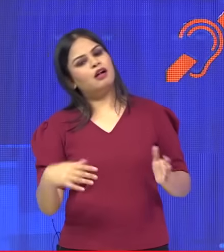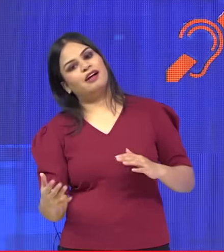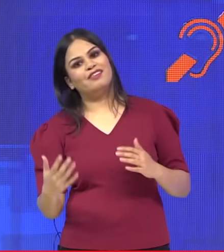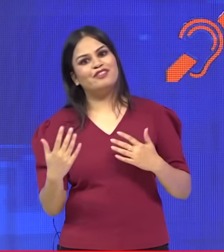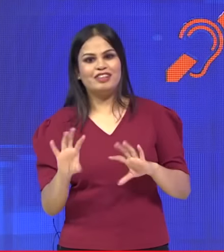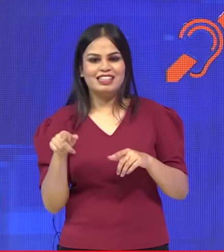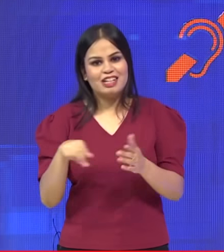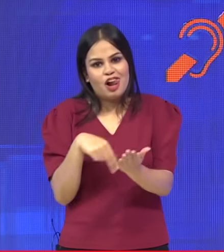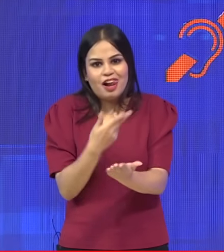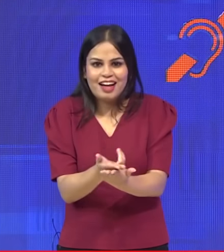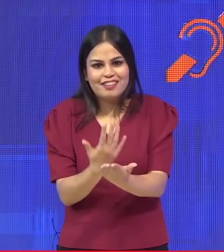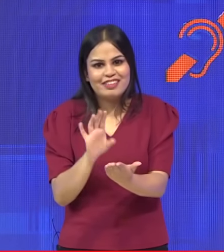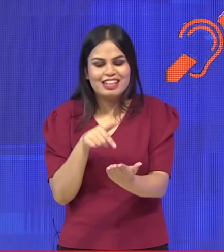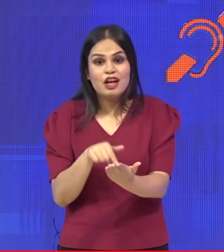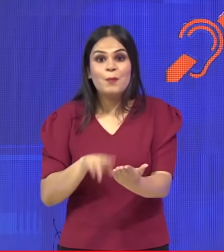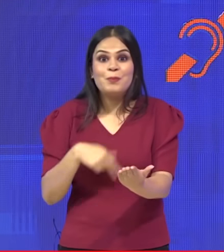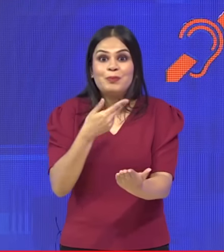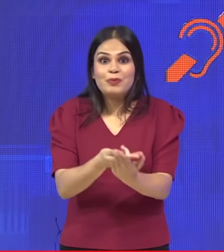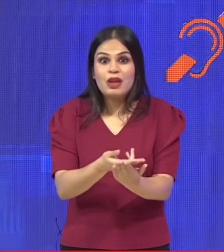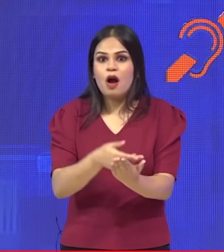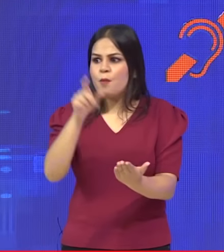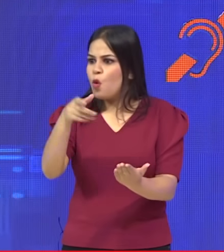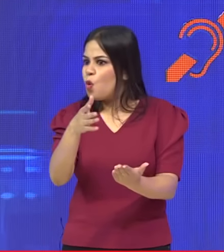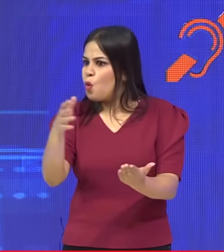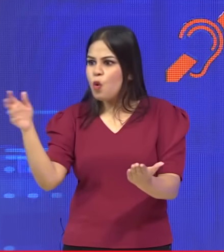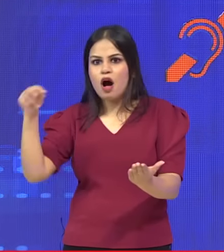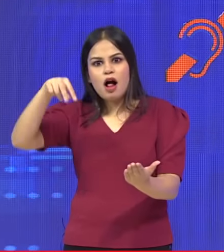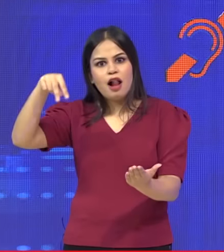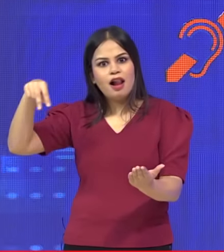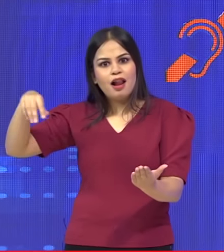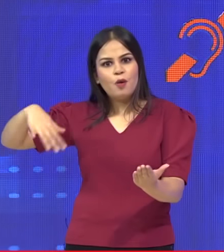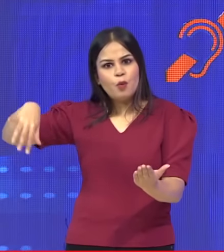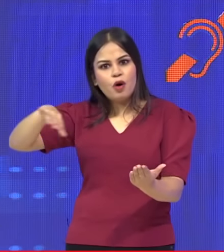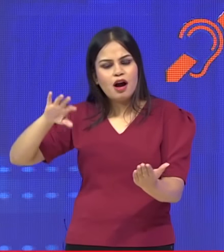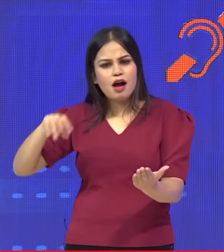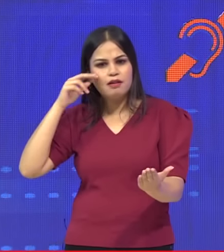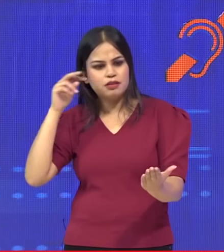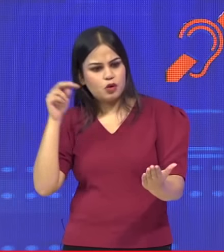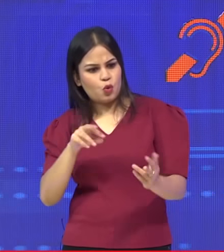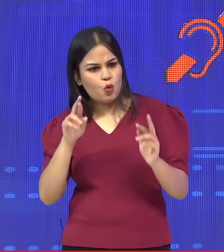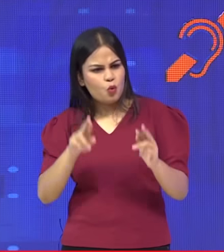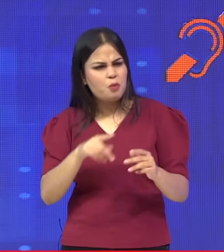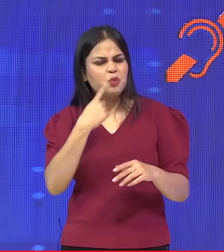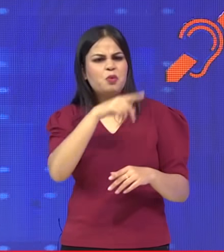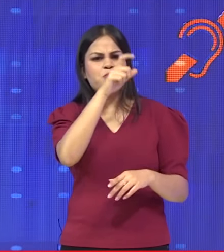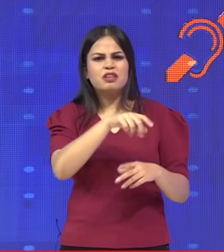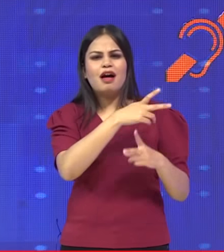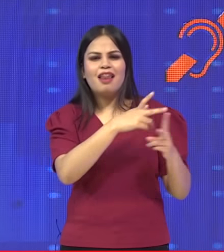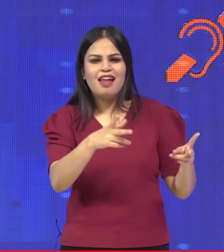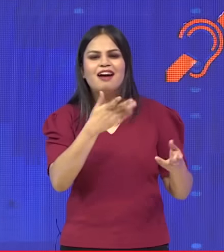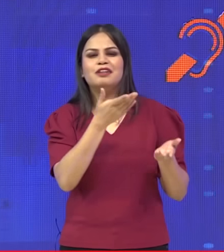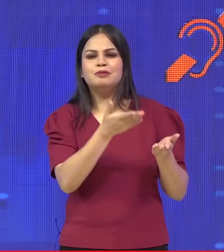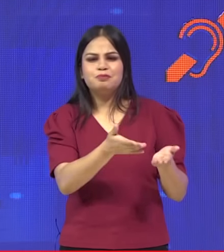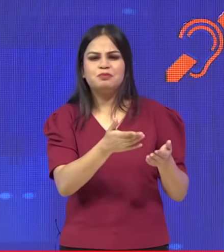गया अब जितने जितने लोग वहां पर थे आई थिंक हनी एंटी जावेद सब की मिसेज